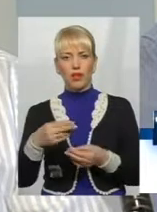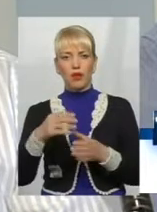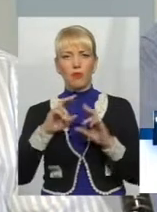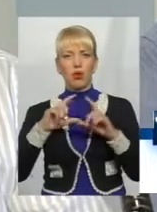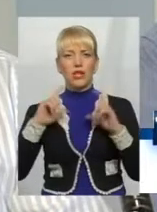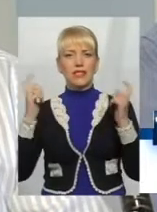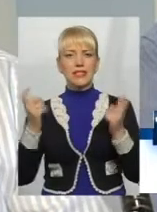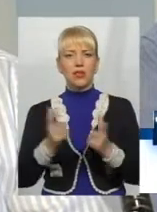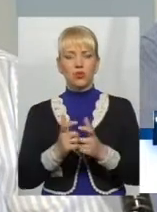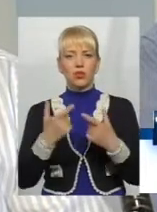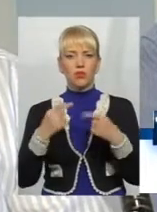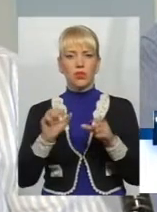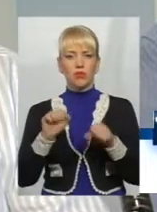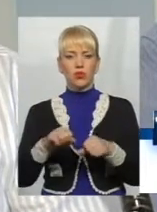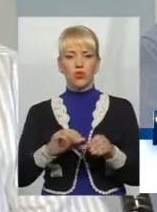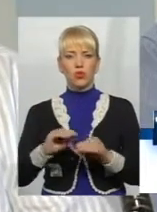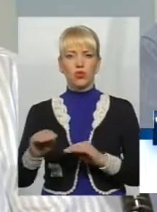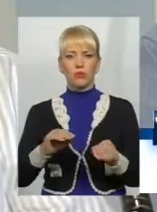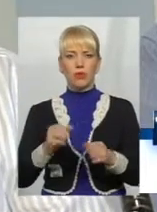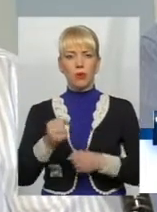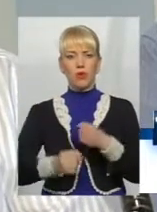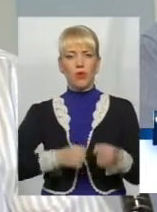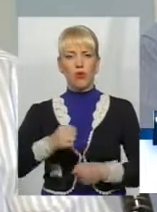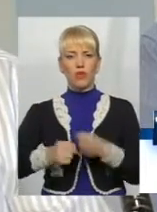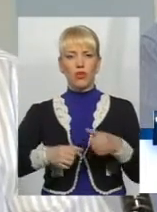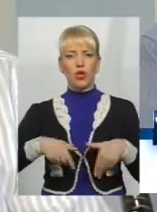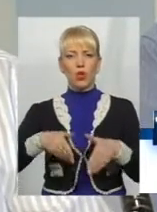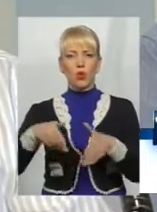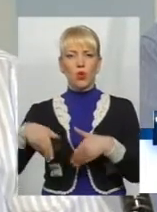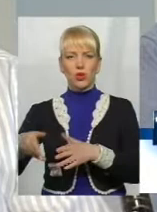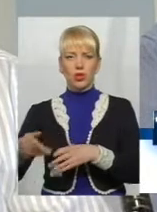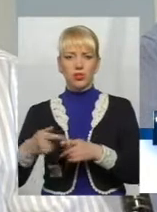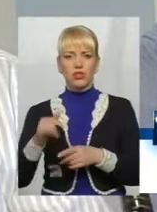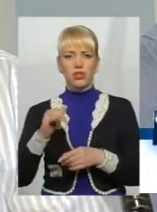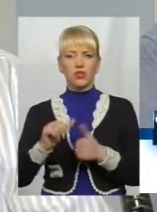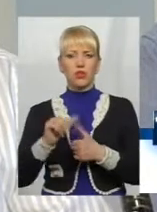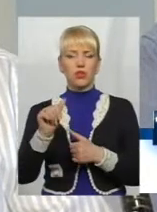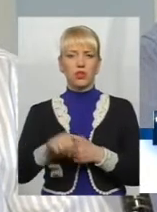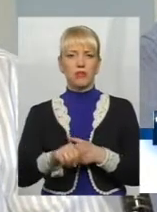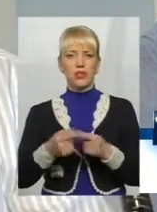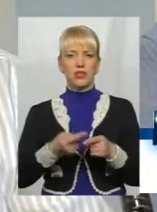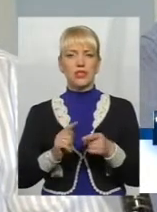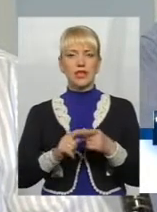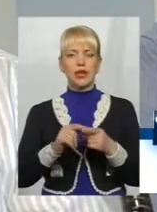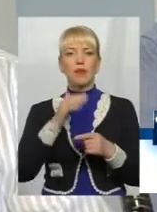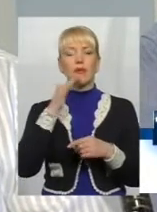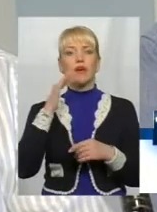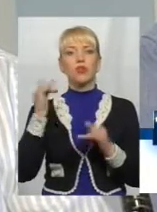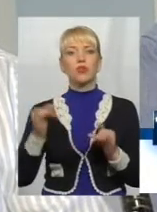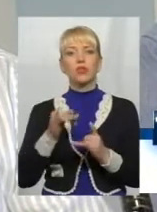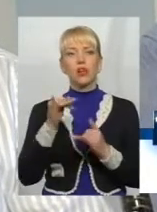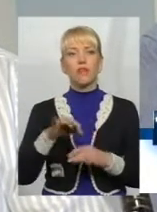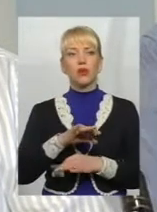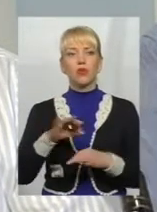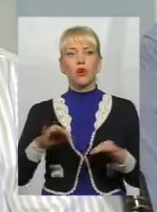стадіонам, де можна розмістити бігові доріжки. Зокрема, зараз багато цікавих проєктів